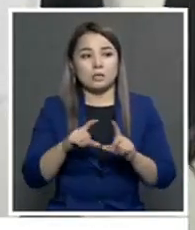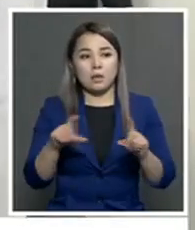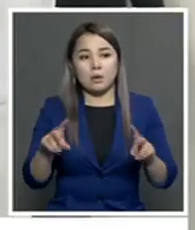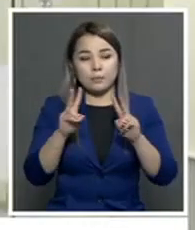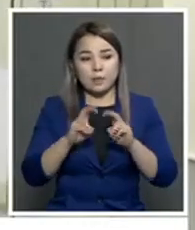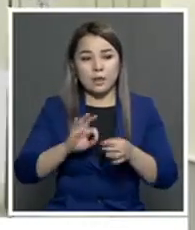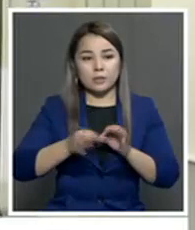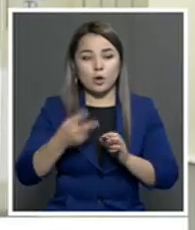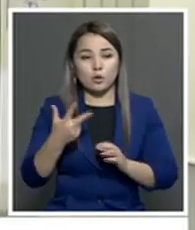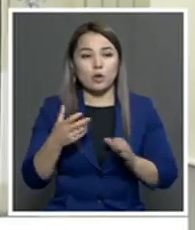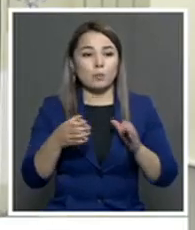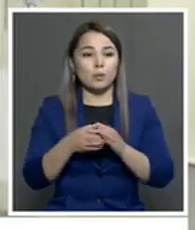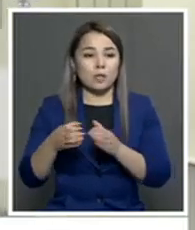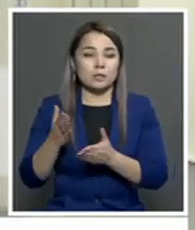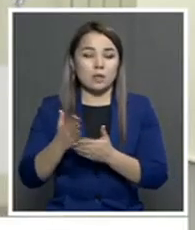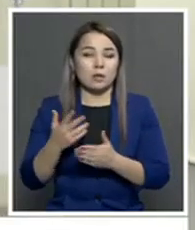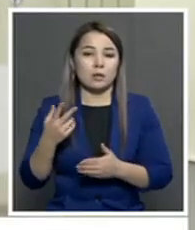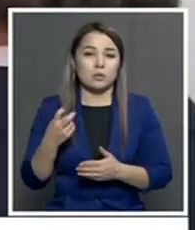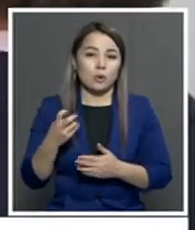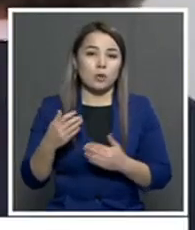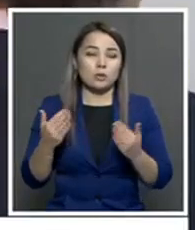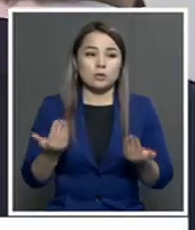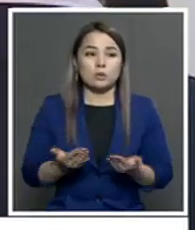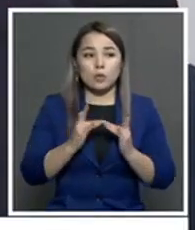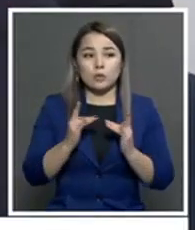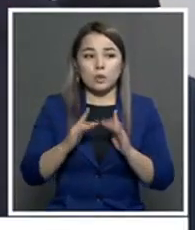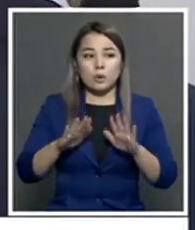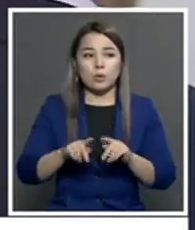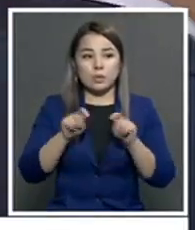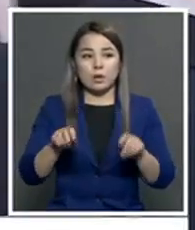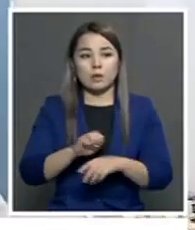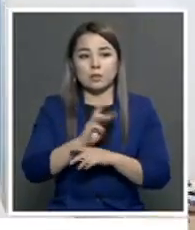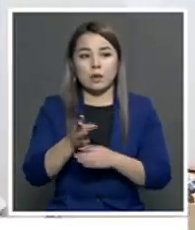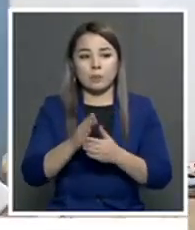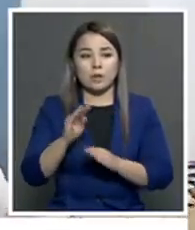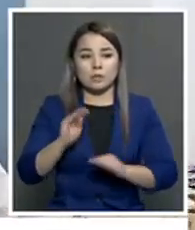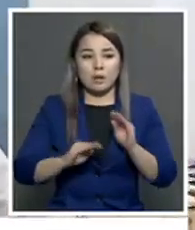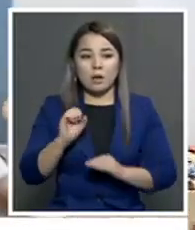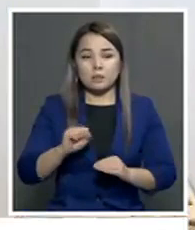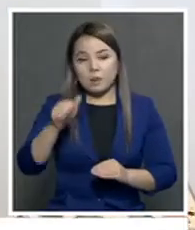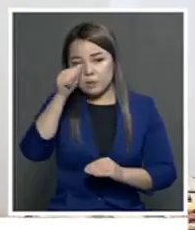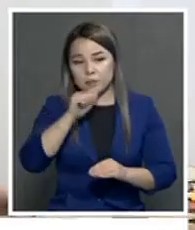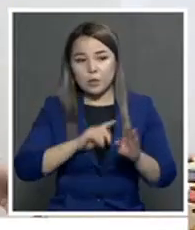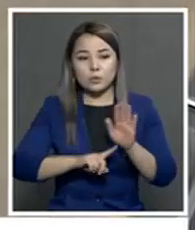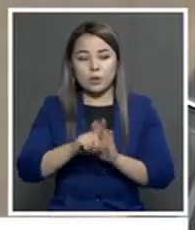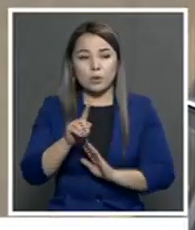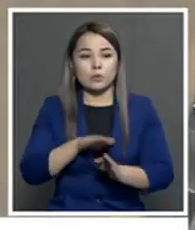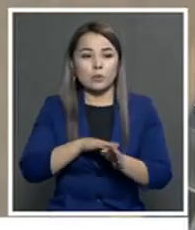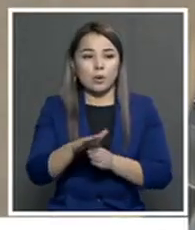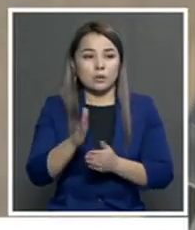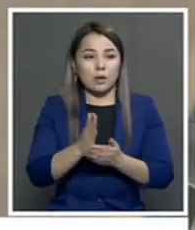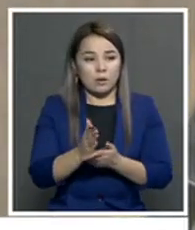3 блоктан тұратын аурухана 200 төсек орынға шақталған. Тамыз айының басында басталған жабдықтау жұмыстары қазір толық аяқталды. Бұдан